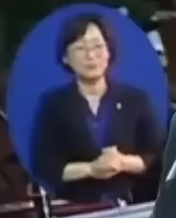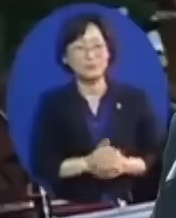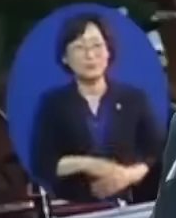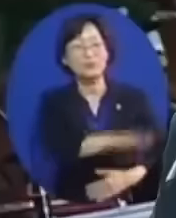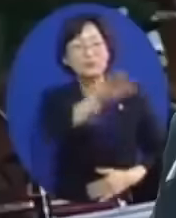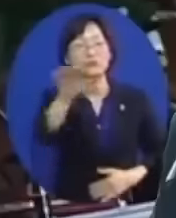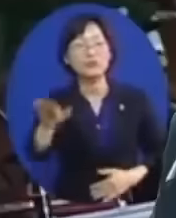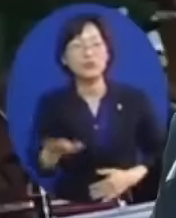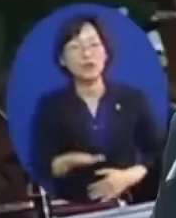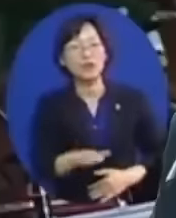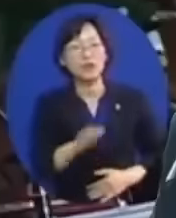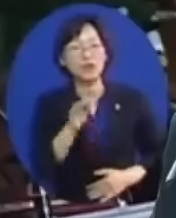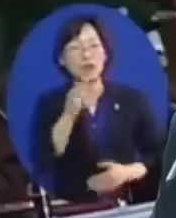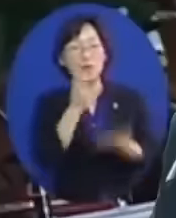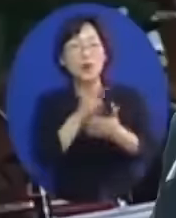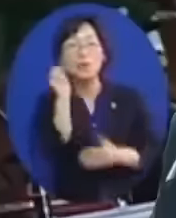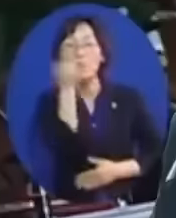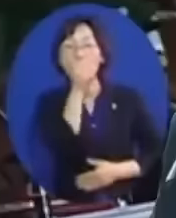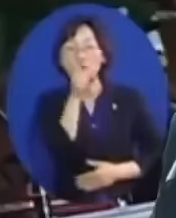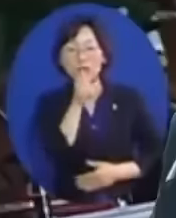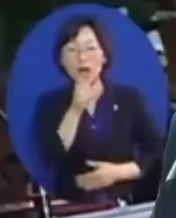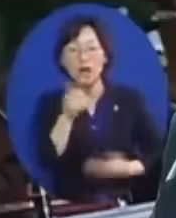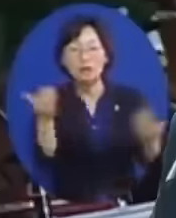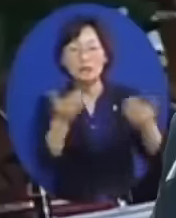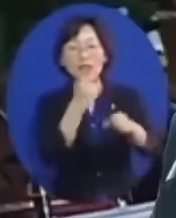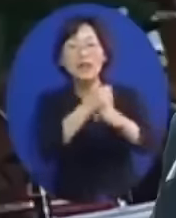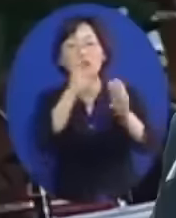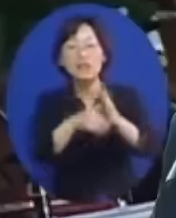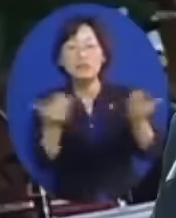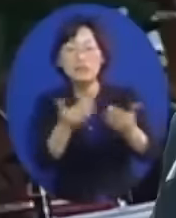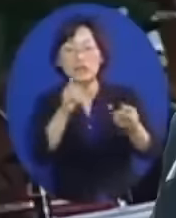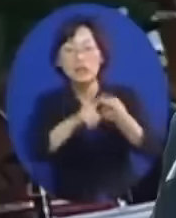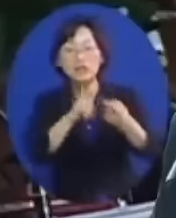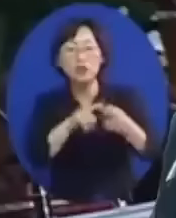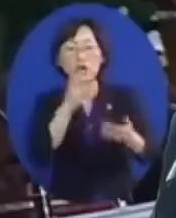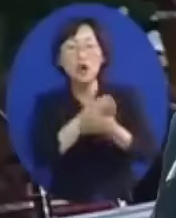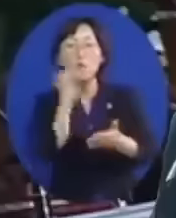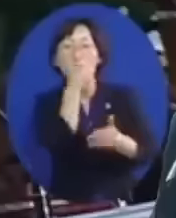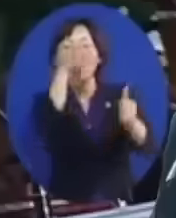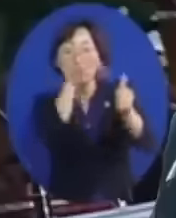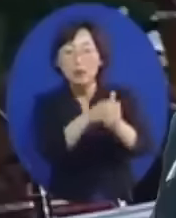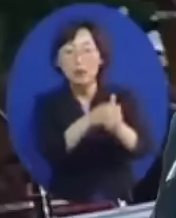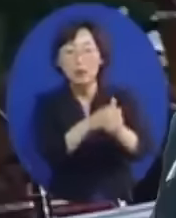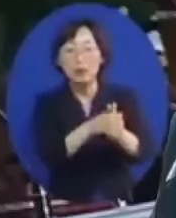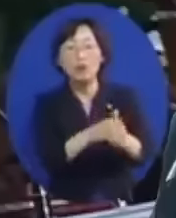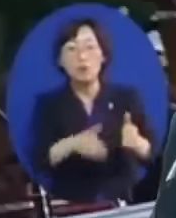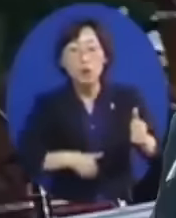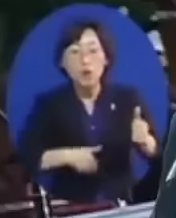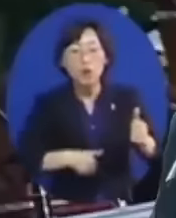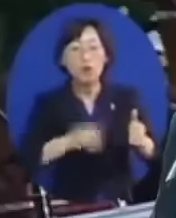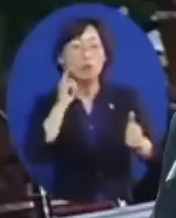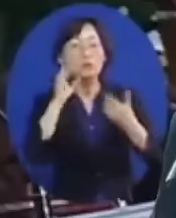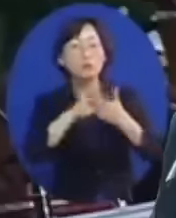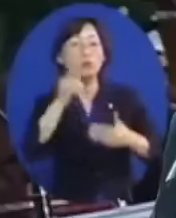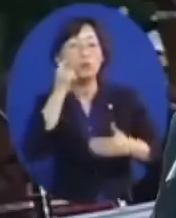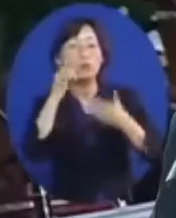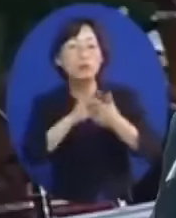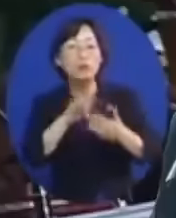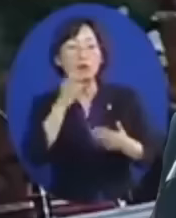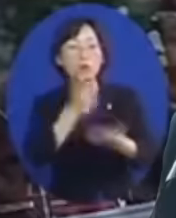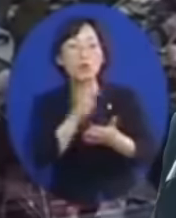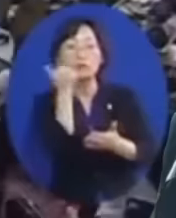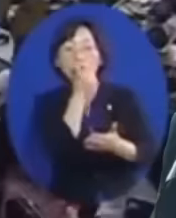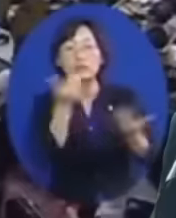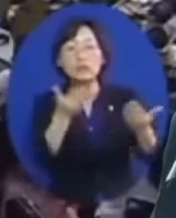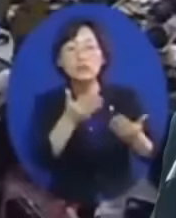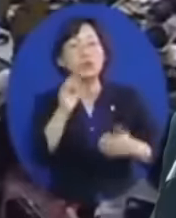우리가 변호사를 일할 때 사건을 변호사에게 맡겨야지, 맡기지 못하면 변호사가 변호인을 할